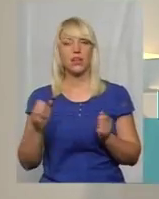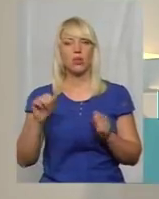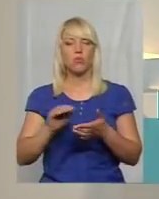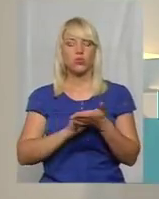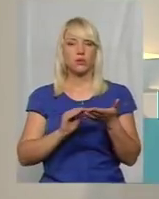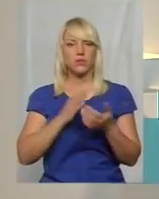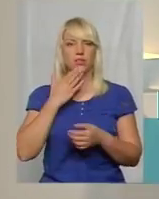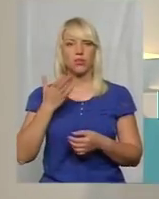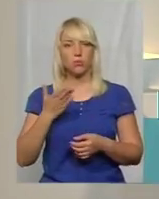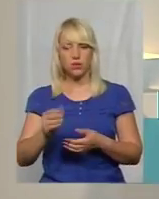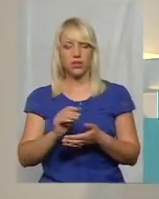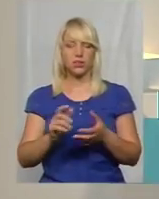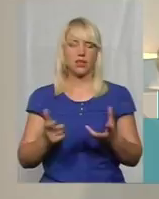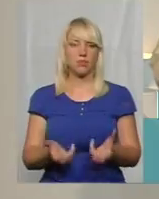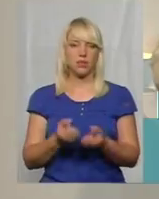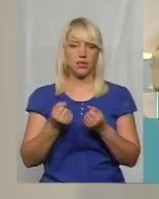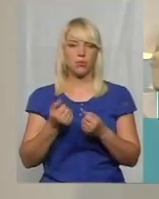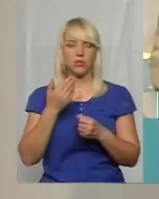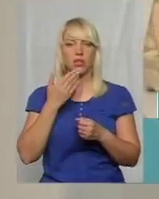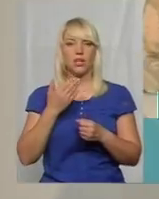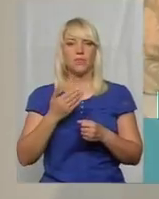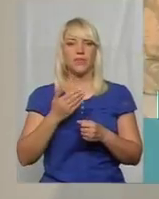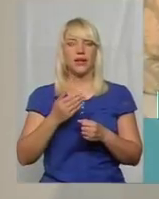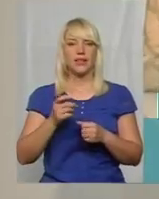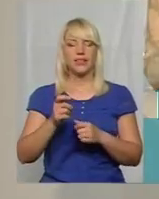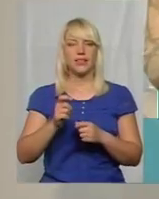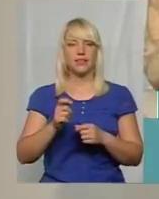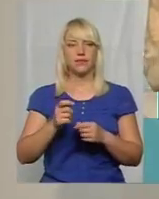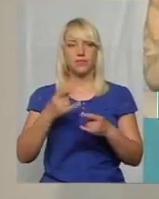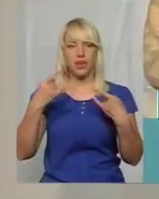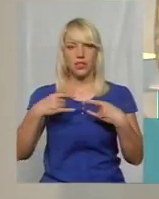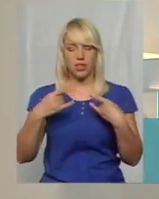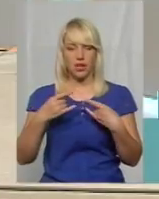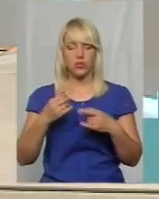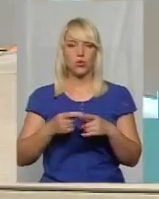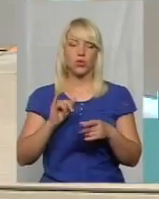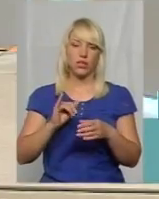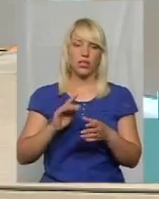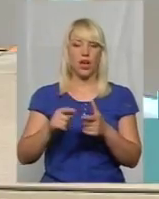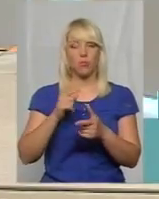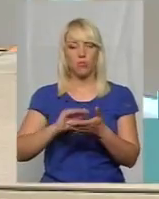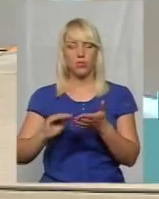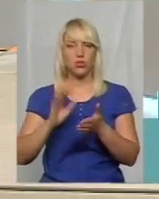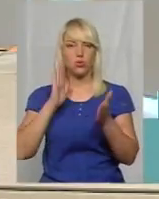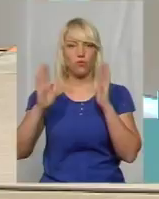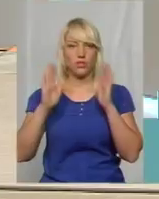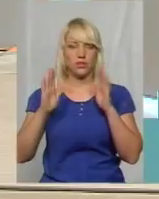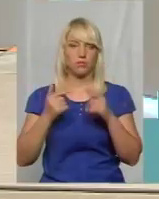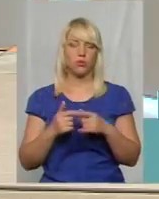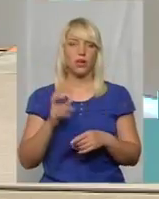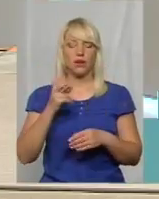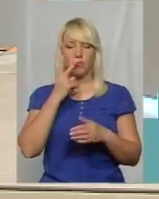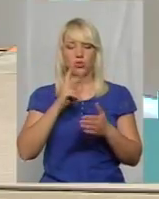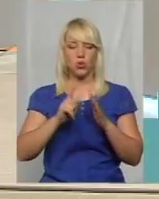писати коментарі під прямою трансляцією у Фейсбук або телефонувати нам у студію. Пане Вадиме, як бачили із довідки, ви маєте